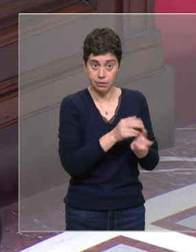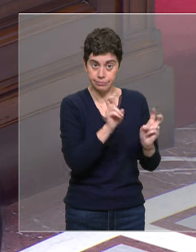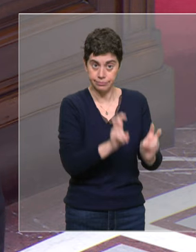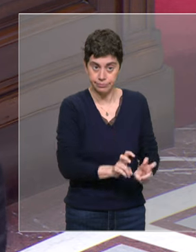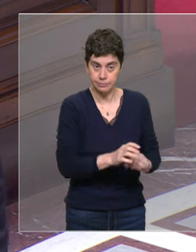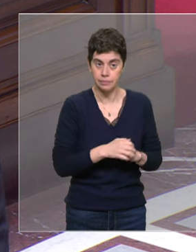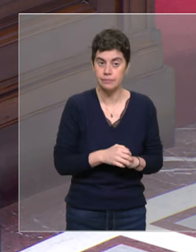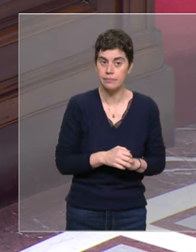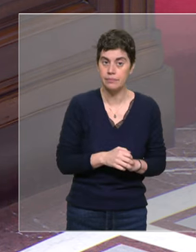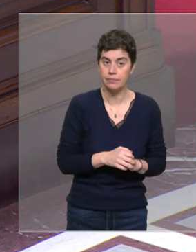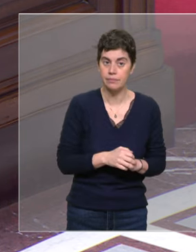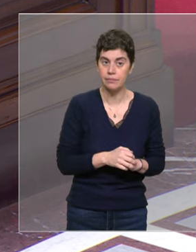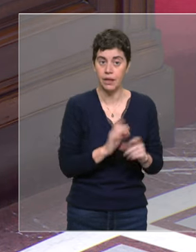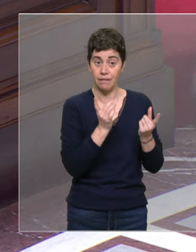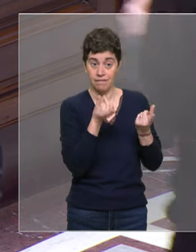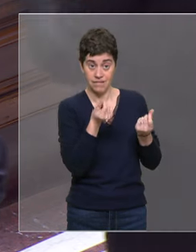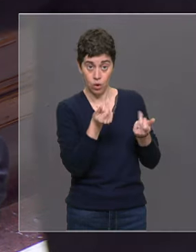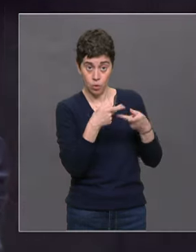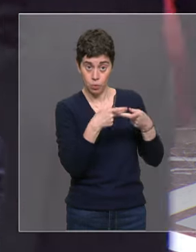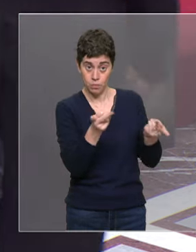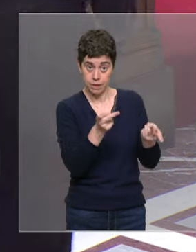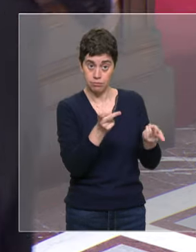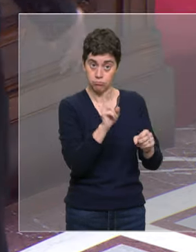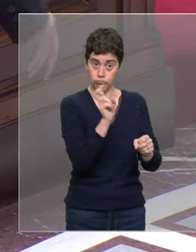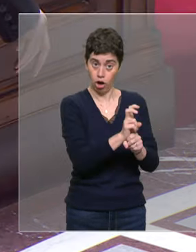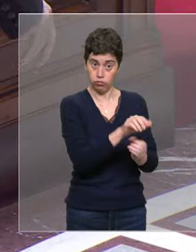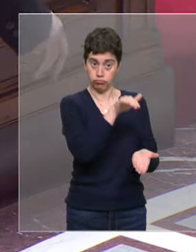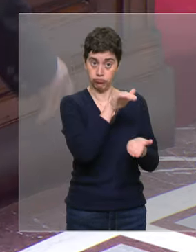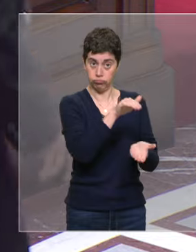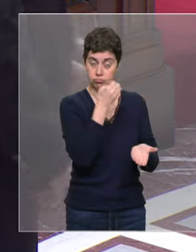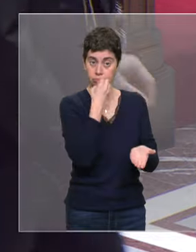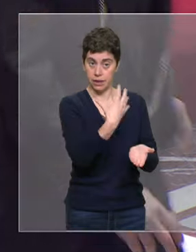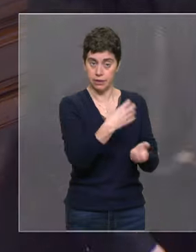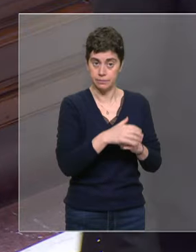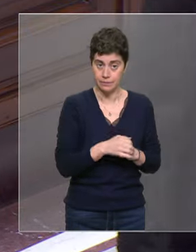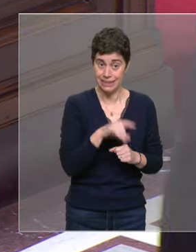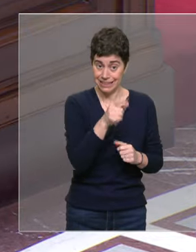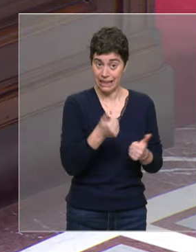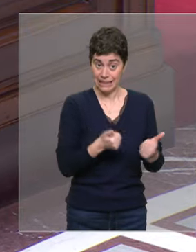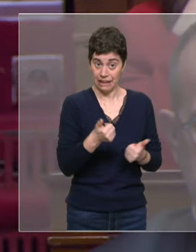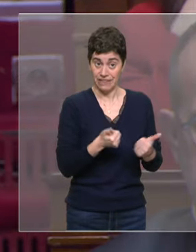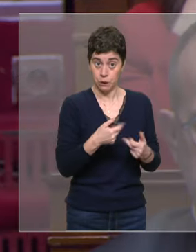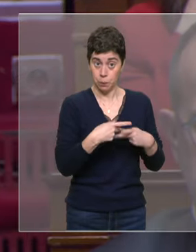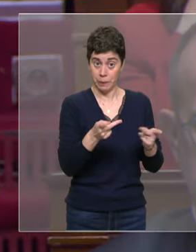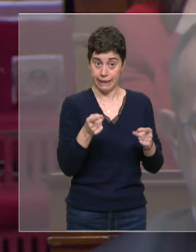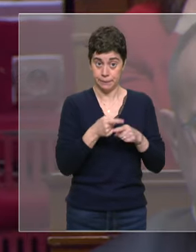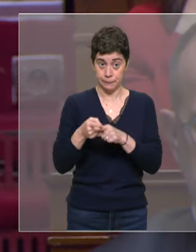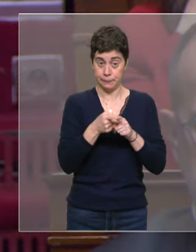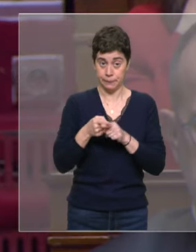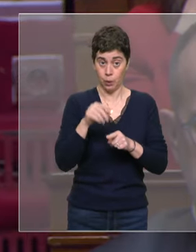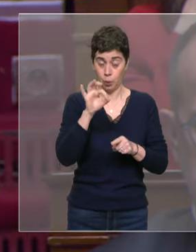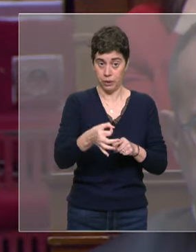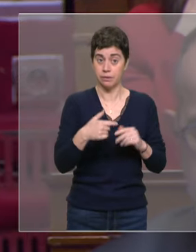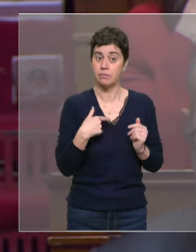Et pour garder nos finances publiques, et je peux vous le dire, vous le disiez, notre bien commun, c'est nos services publics. Il n'y a pas de bien commun à long